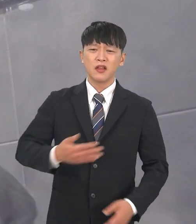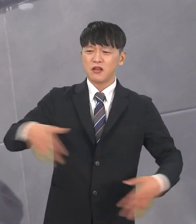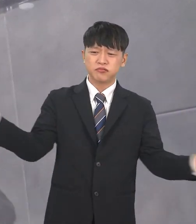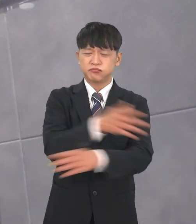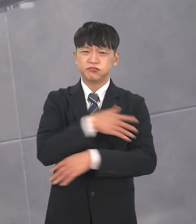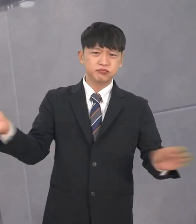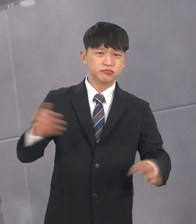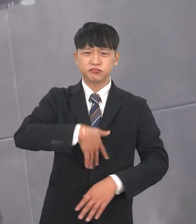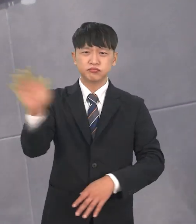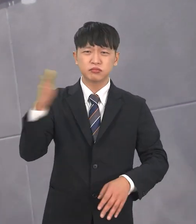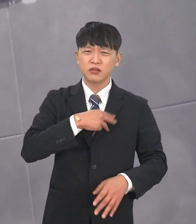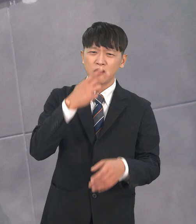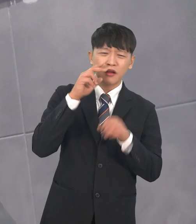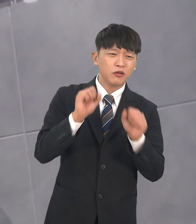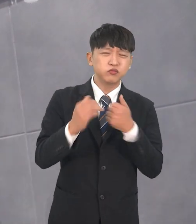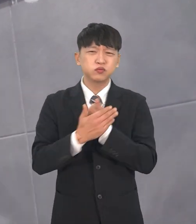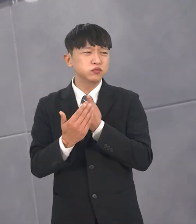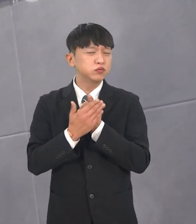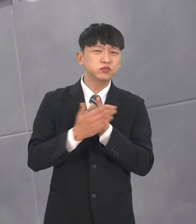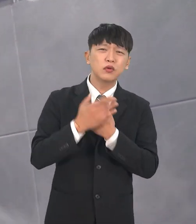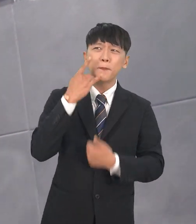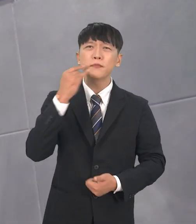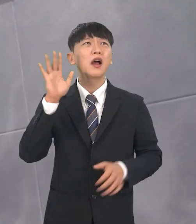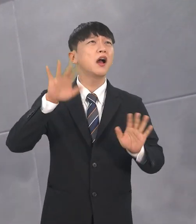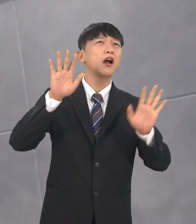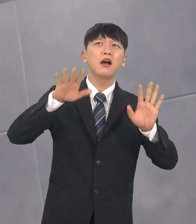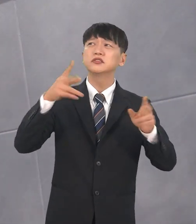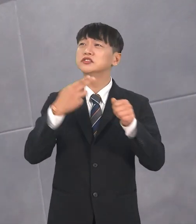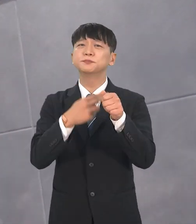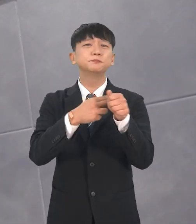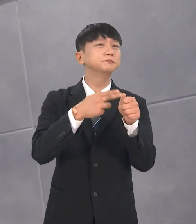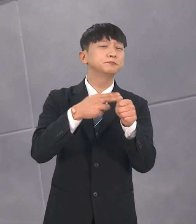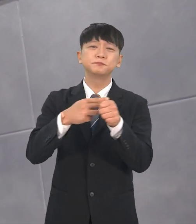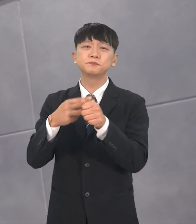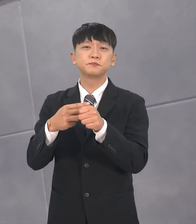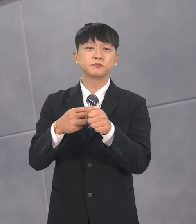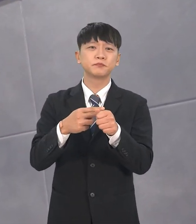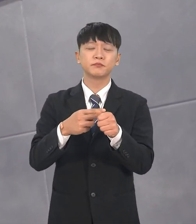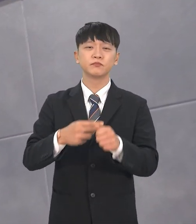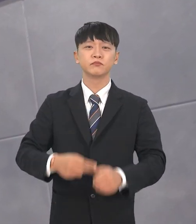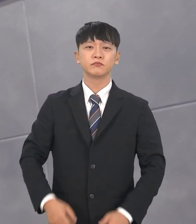소리가 살려주세요. 엄마, 선생님.